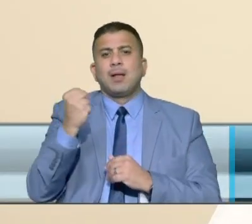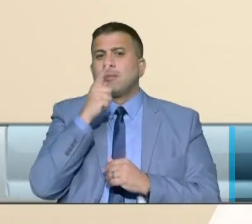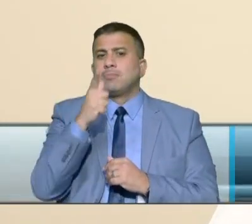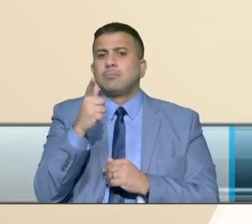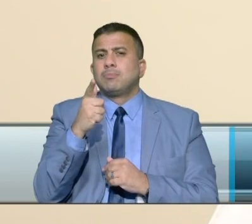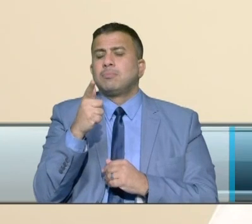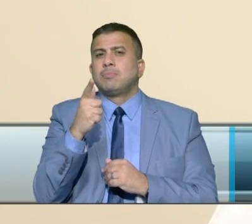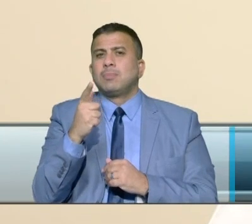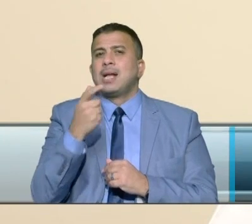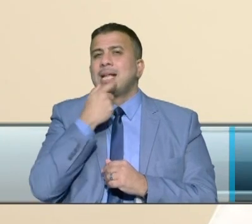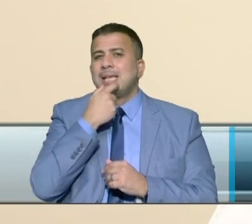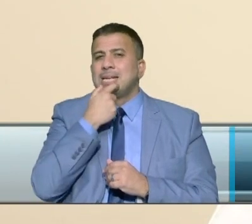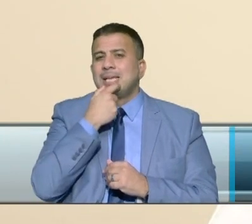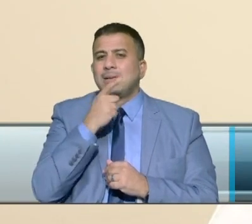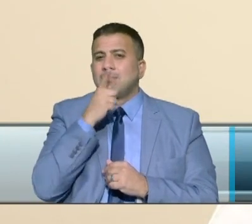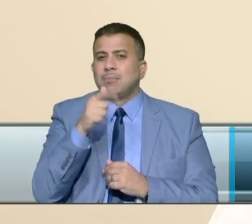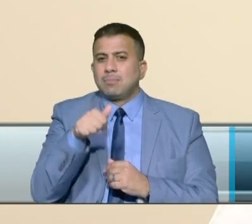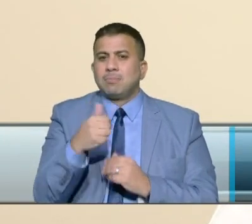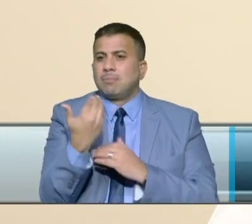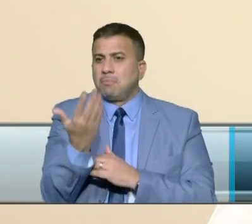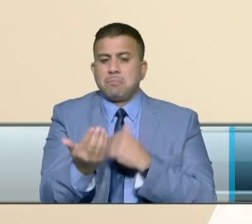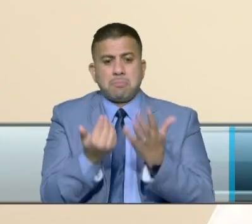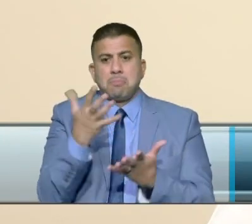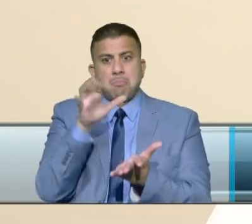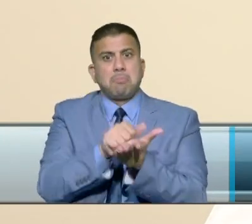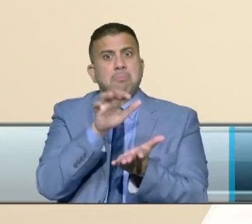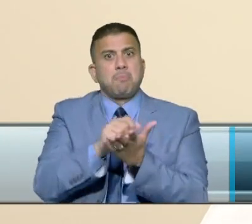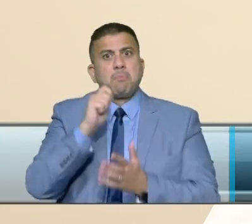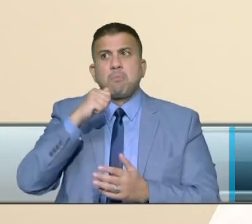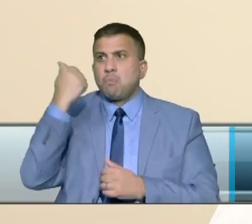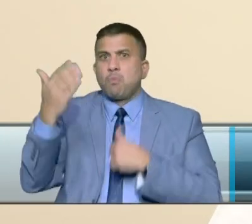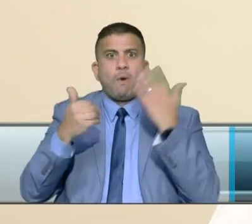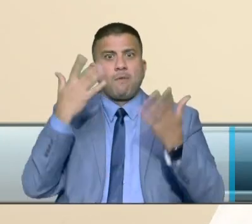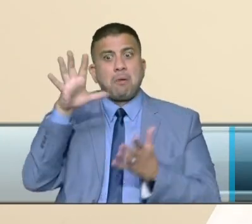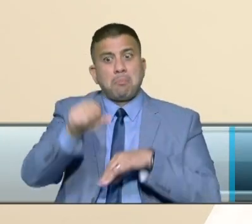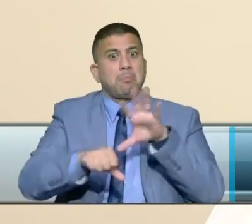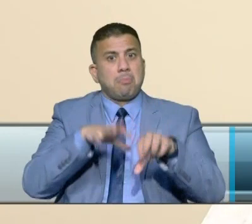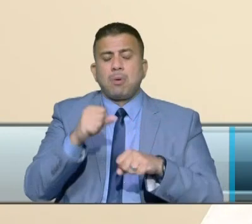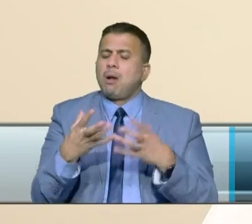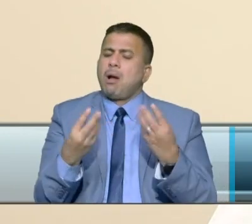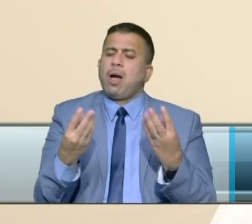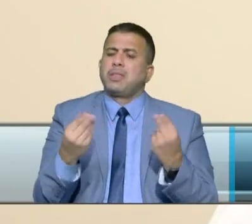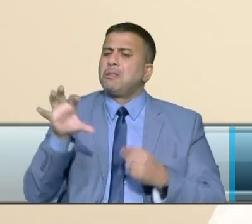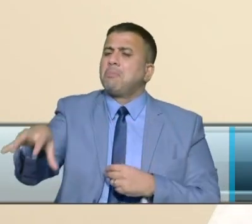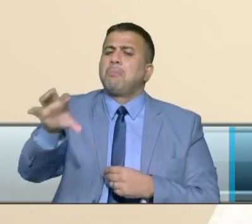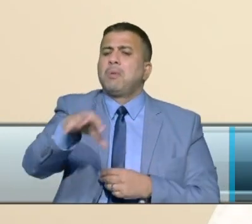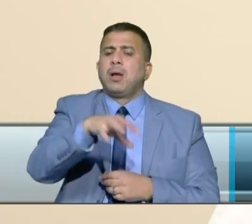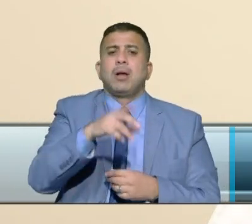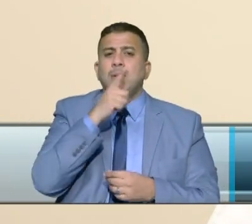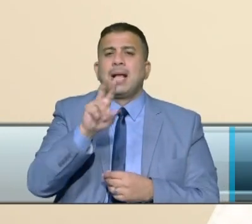الاخوان الاجانب عندنا بسندات الانتفاع وتركزت على مناطق عديده اكثر المعاملات كانت في